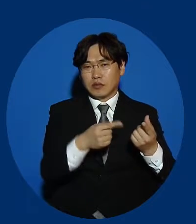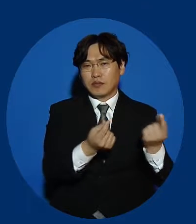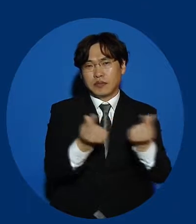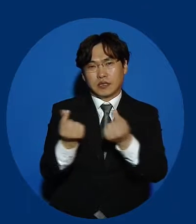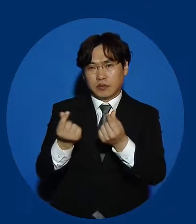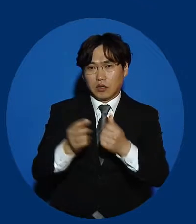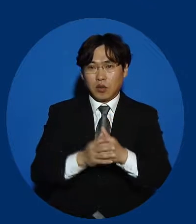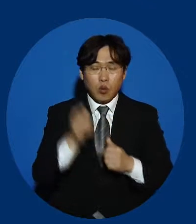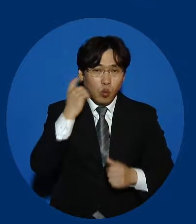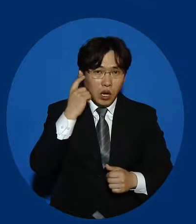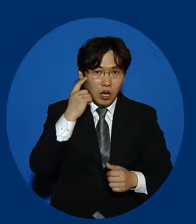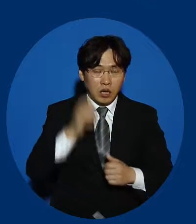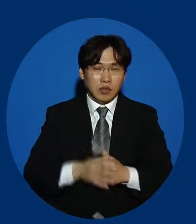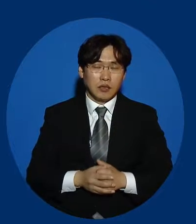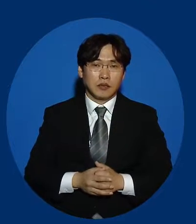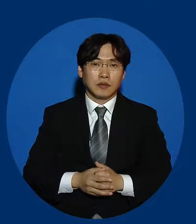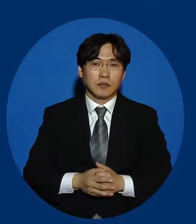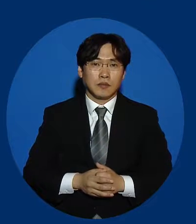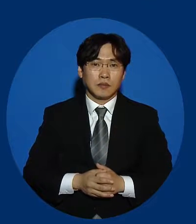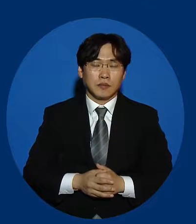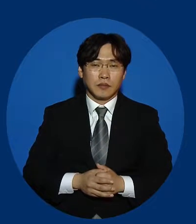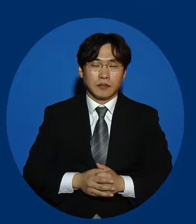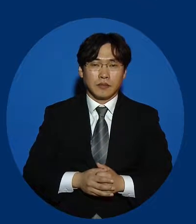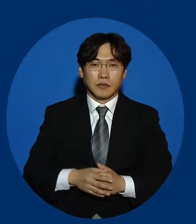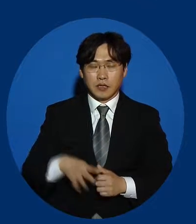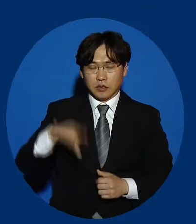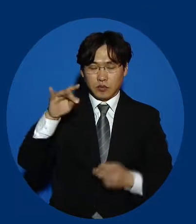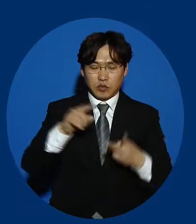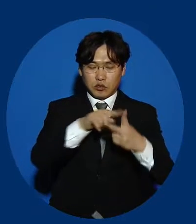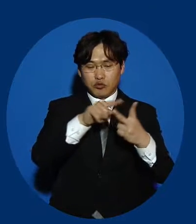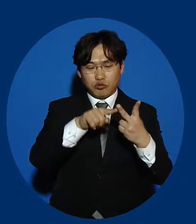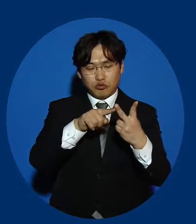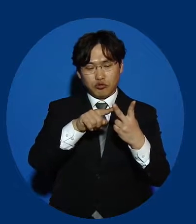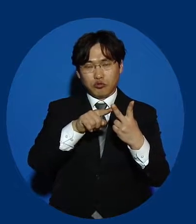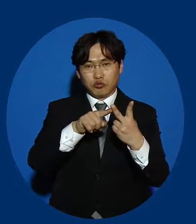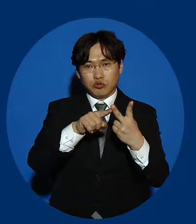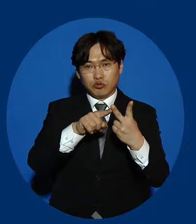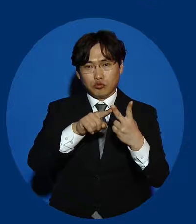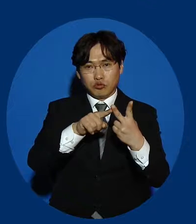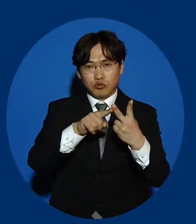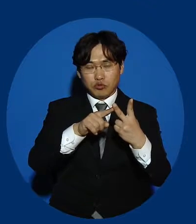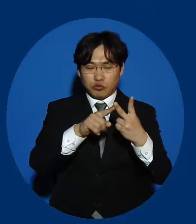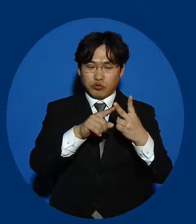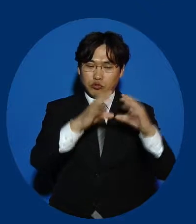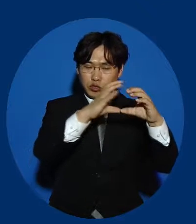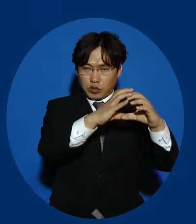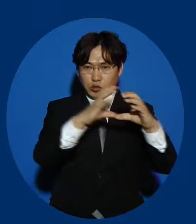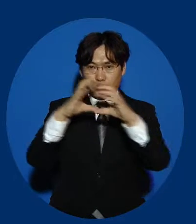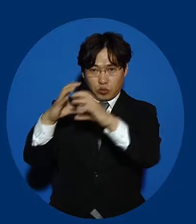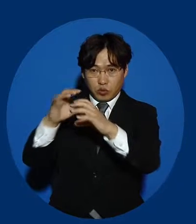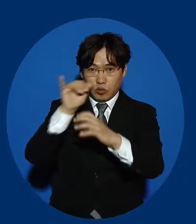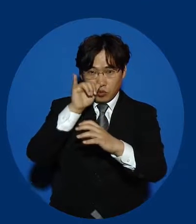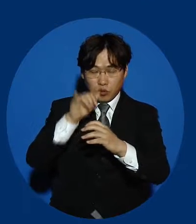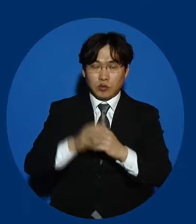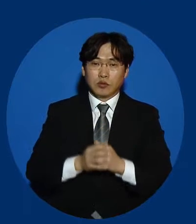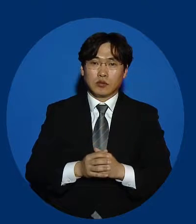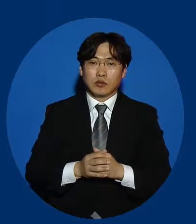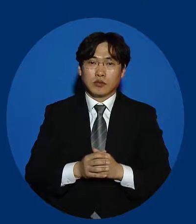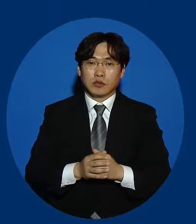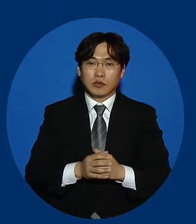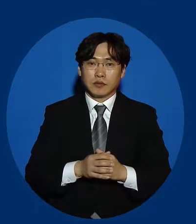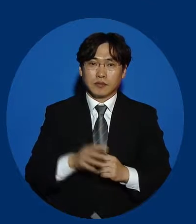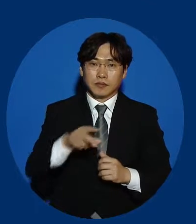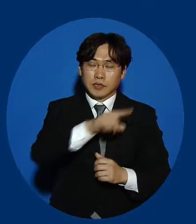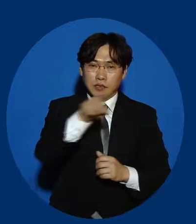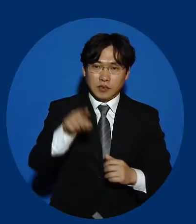초기에는 그 제가 두 개의 그 그래프가 있는데 초기에는 시청각 감각장애인들을